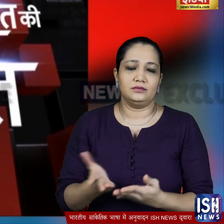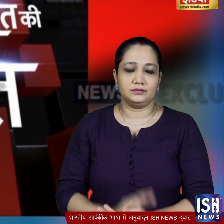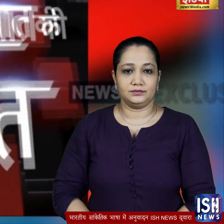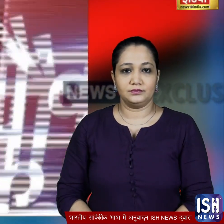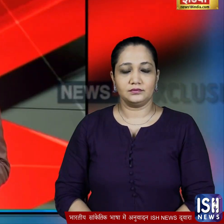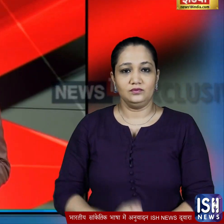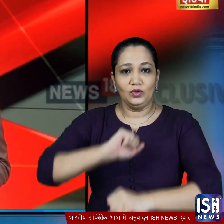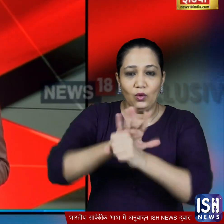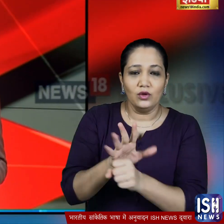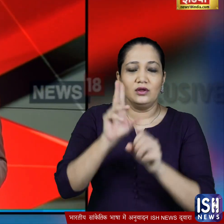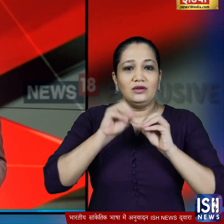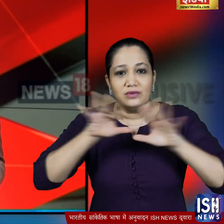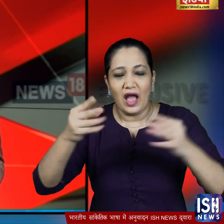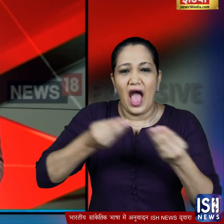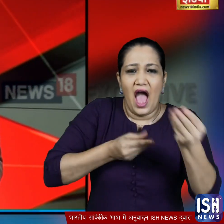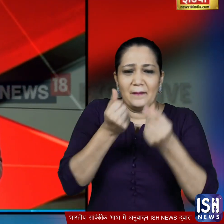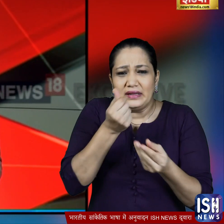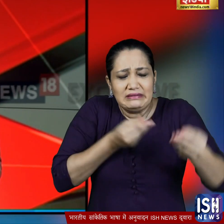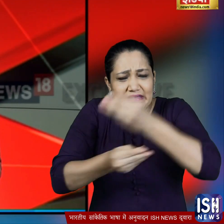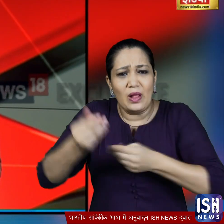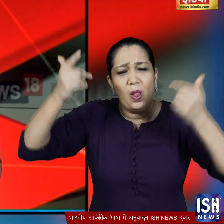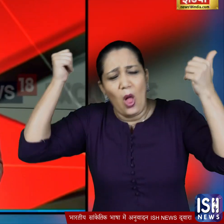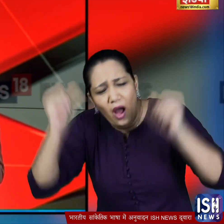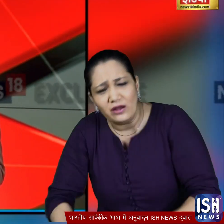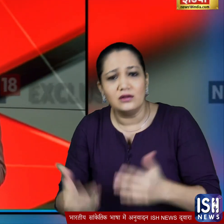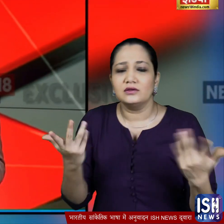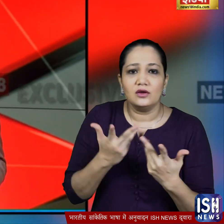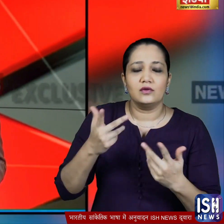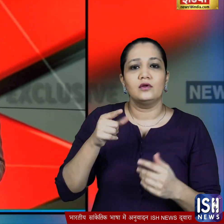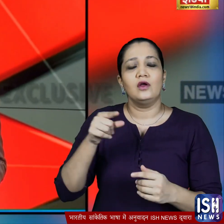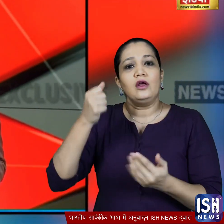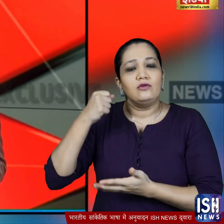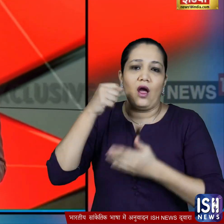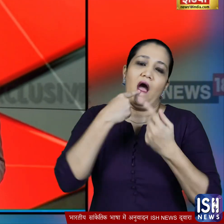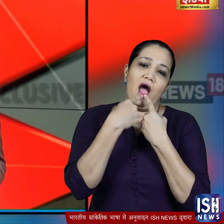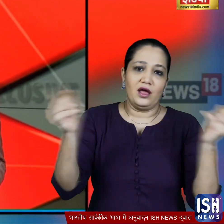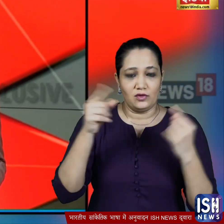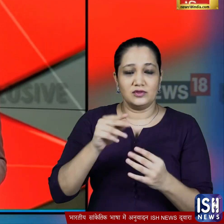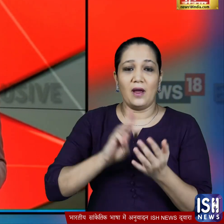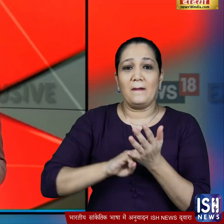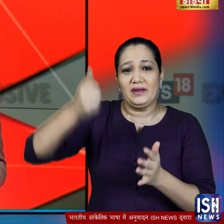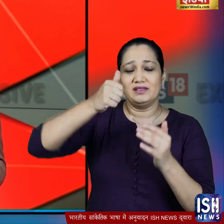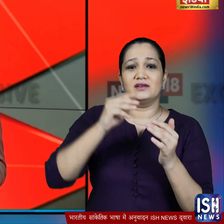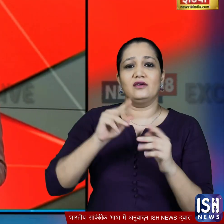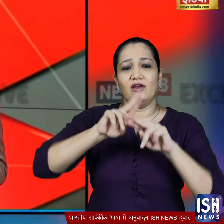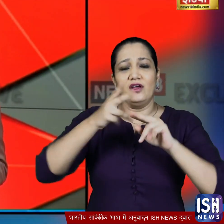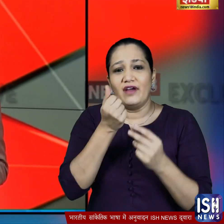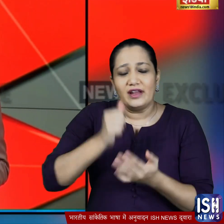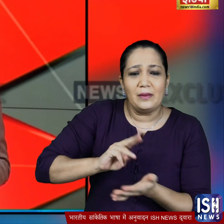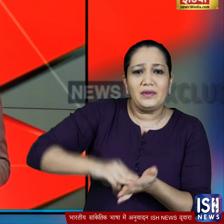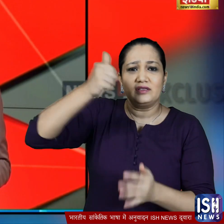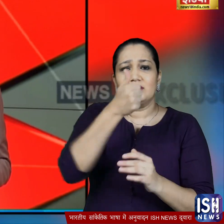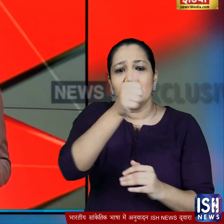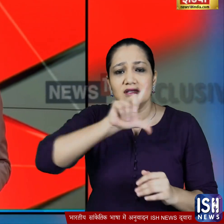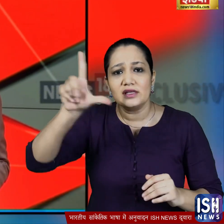दिया। कोरोना संकट में अर्थव्यवस्था को हुए नुकसान की भरपाई के लिए राहत पैकेज का ऐलान किया गया। वित्त मंत्री ने 6 लाख करोड़ रुपए से ज्यादा